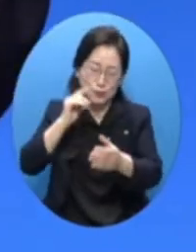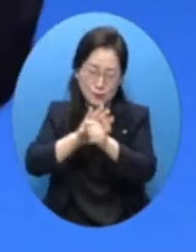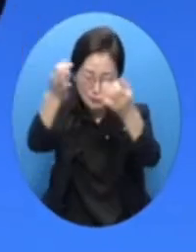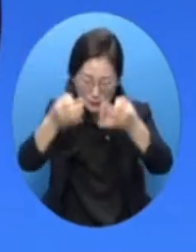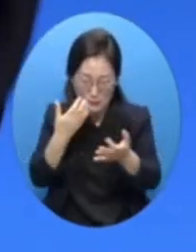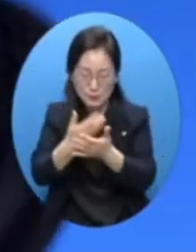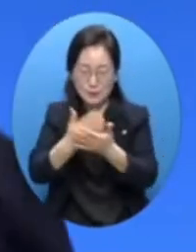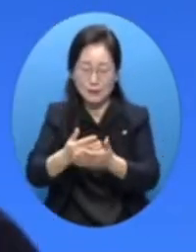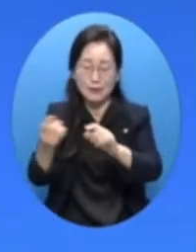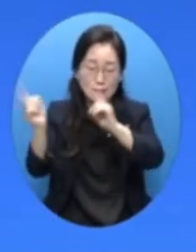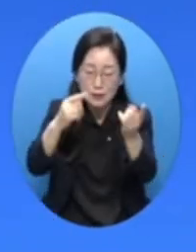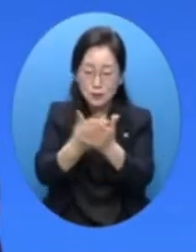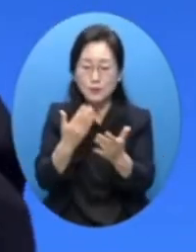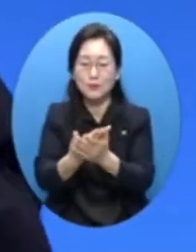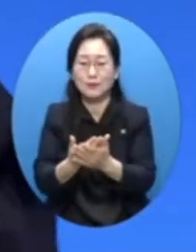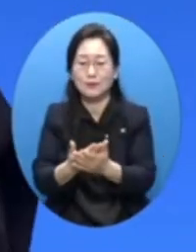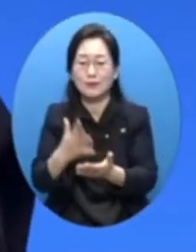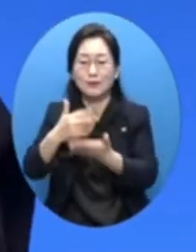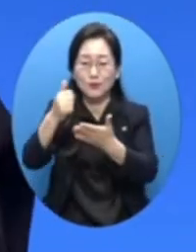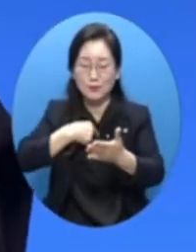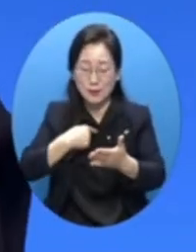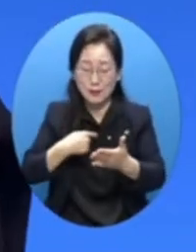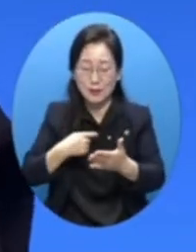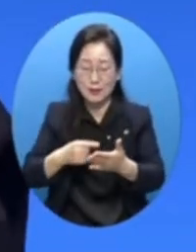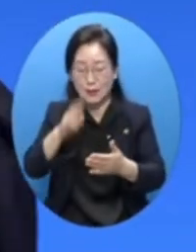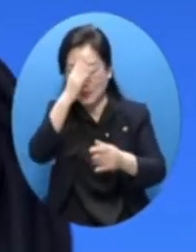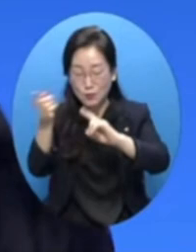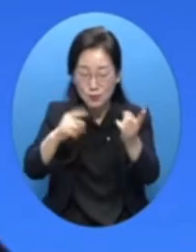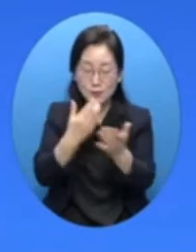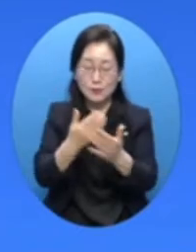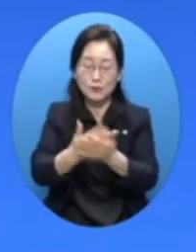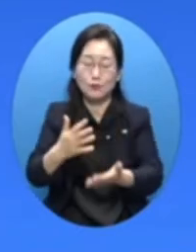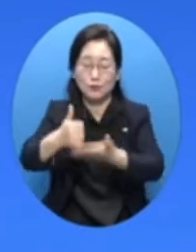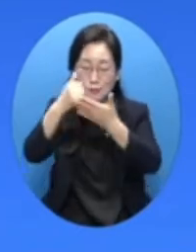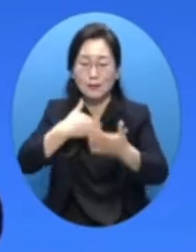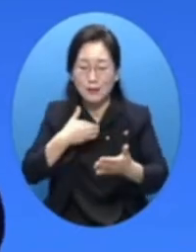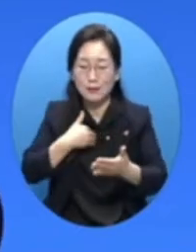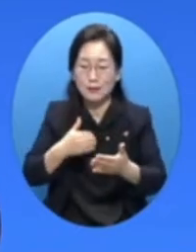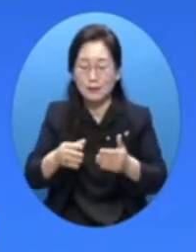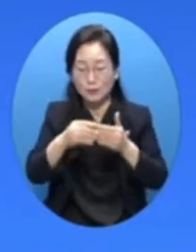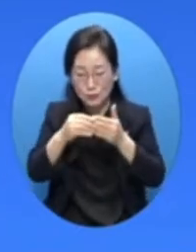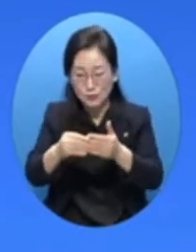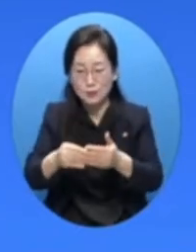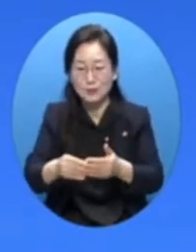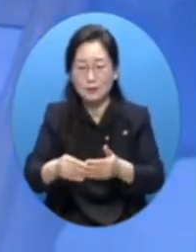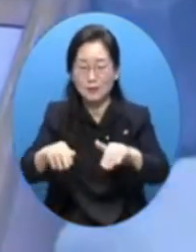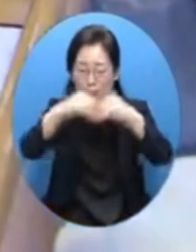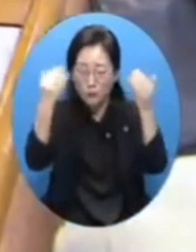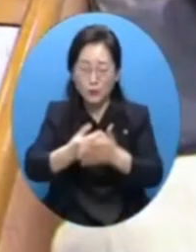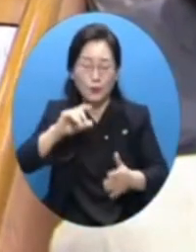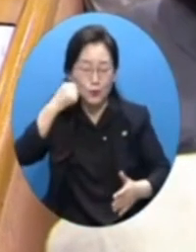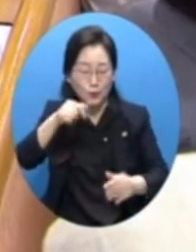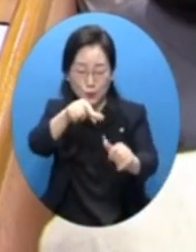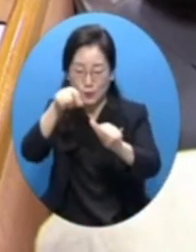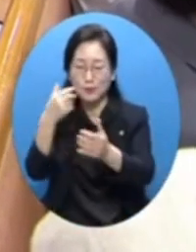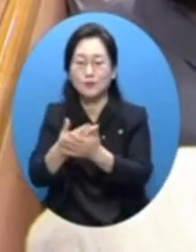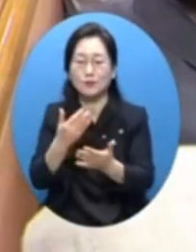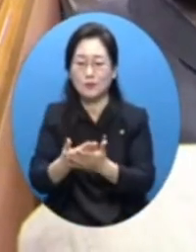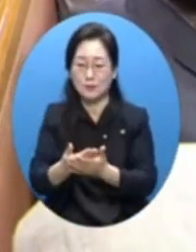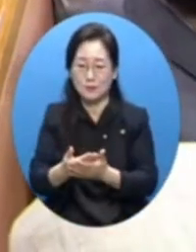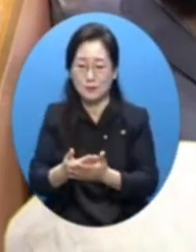여겨주옵소서. 주님 나를 살려주옵소서. 주님 나를 이 병에서 고쳐주시고 주님 나를 주님께서 모든 어려움 가운데서